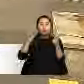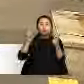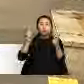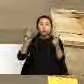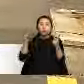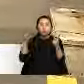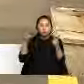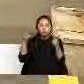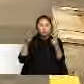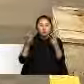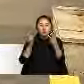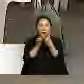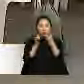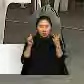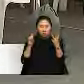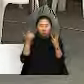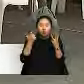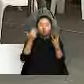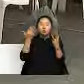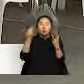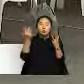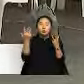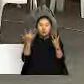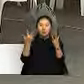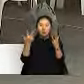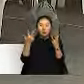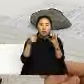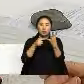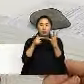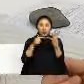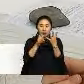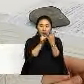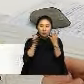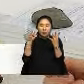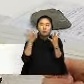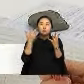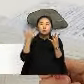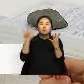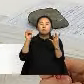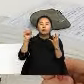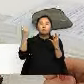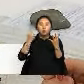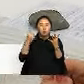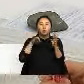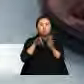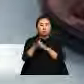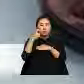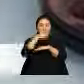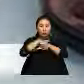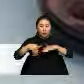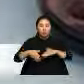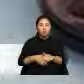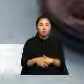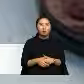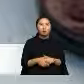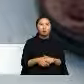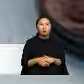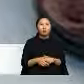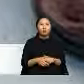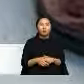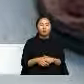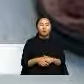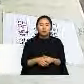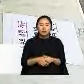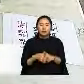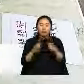123,000원 3인 가구는 69 17,000원 4인 가구는 87만 1000원이 지급될 예정입니다 한편